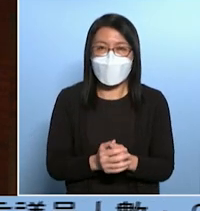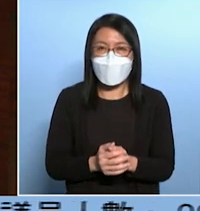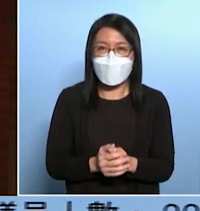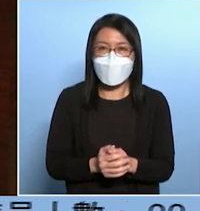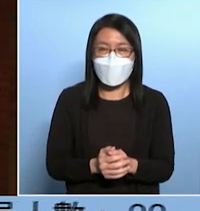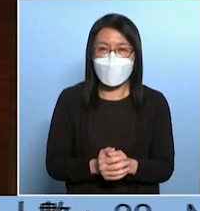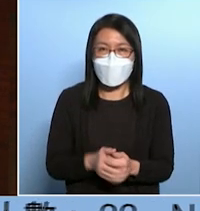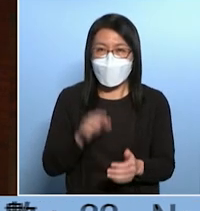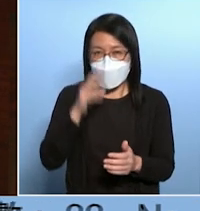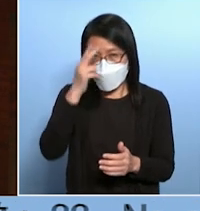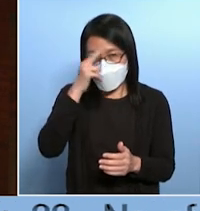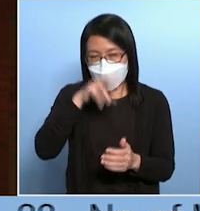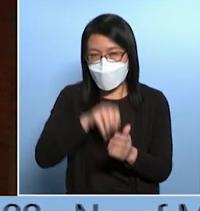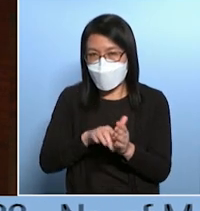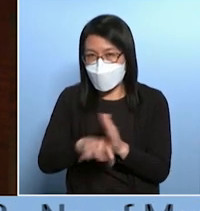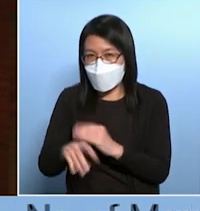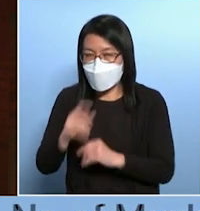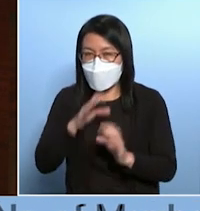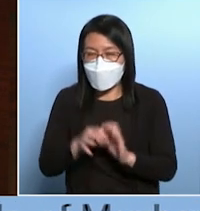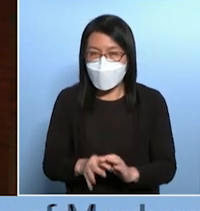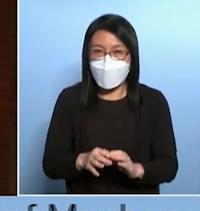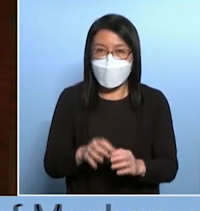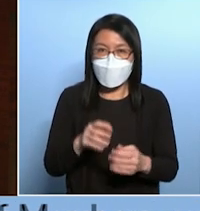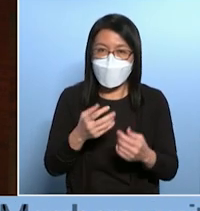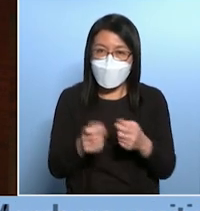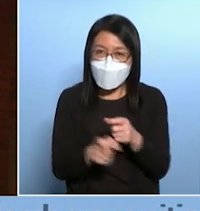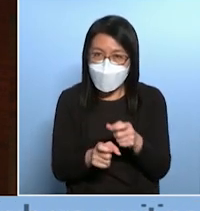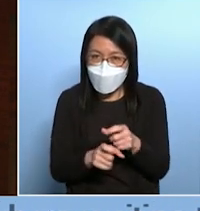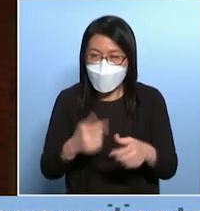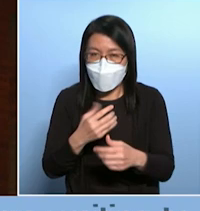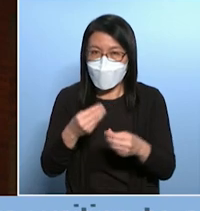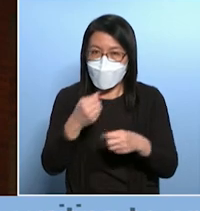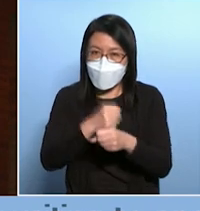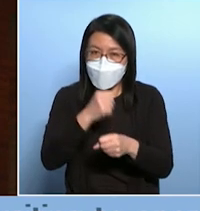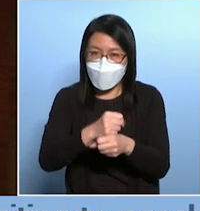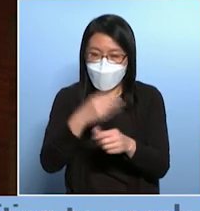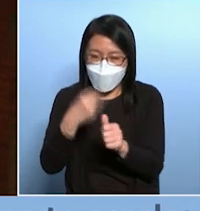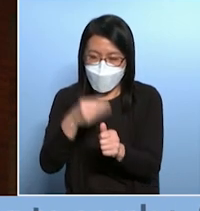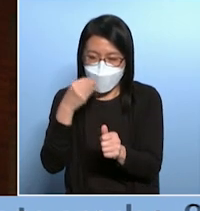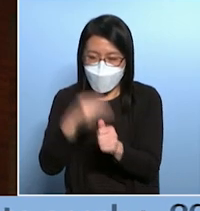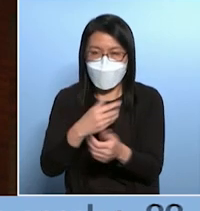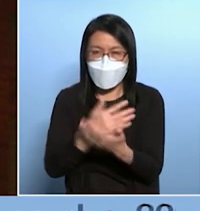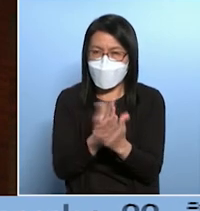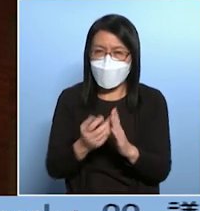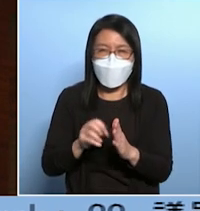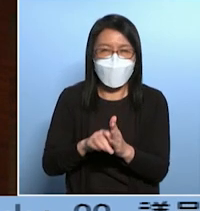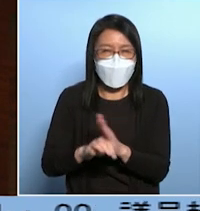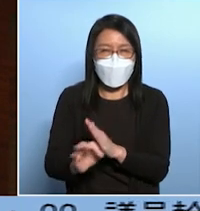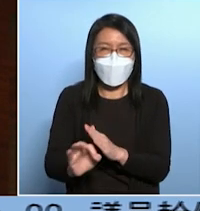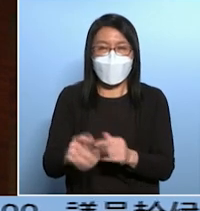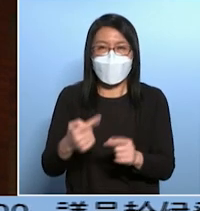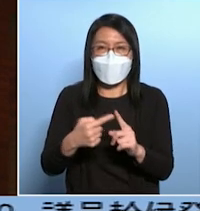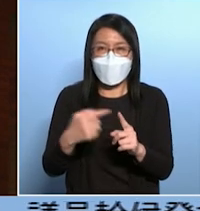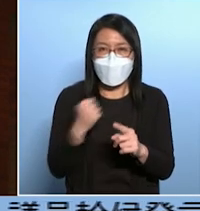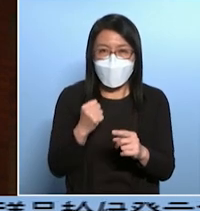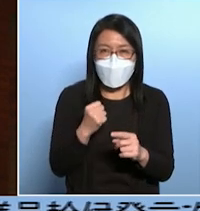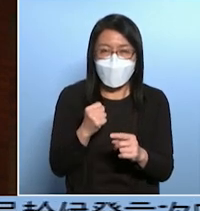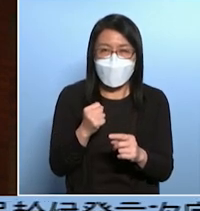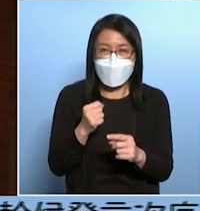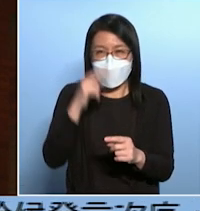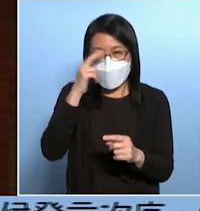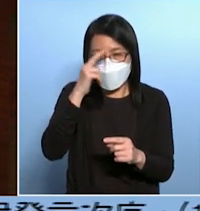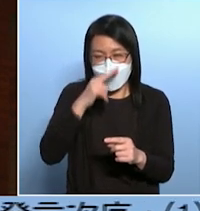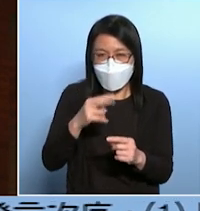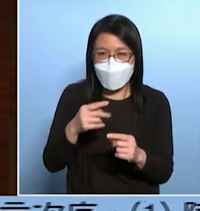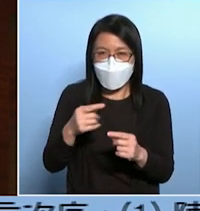是忽視應用科目研習和職業技能培訓，可以說是造成人力資源錯配的主要原